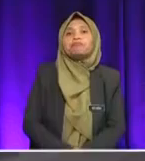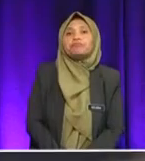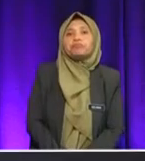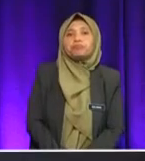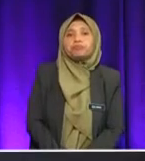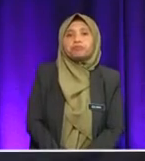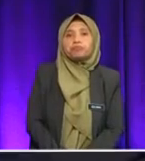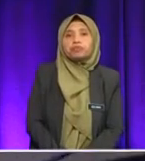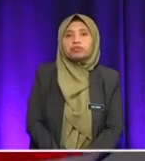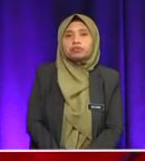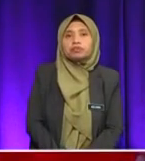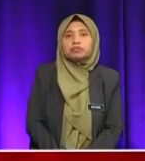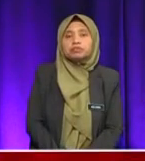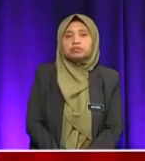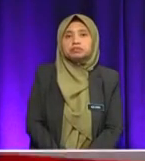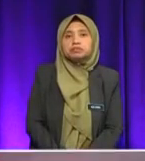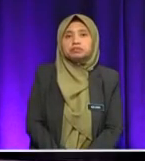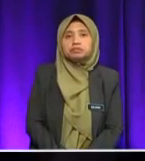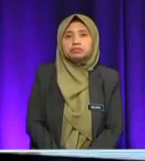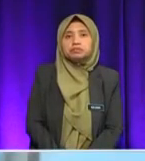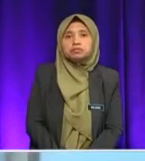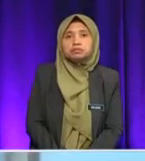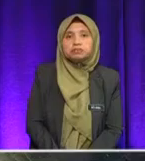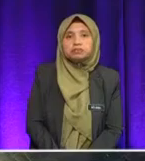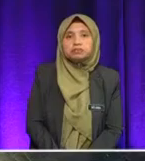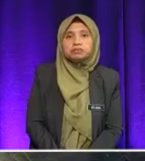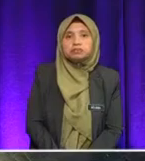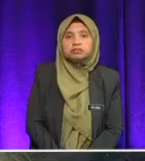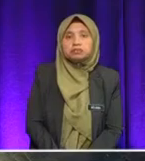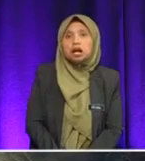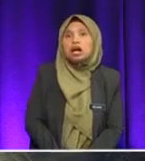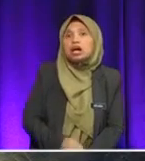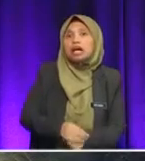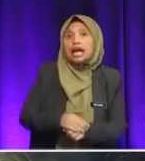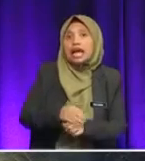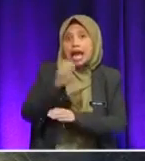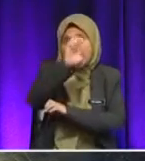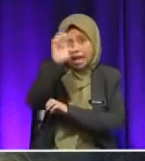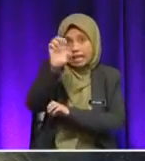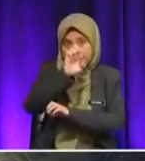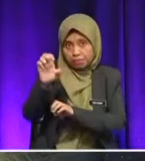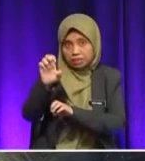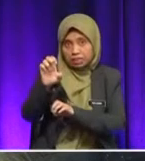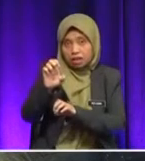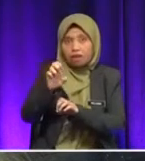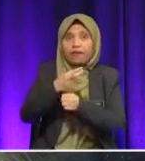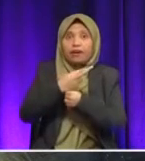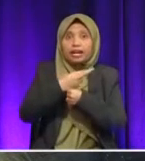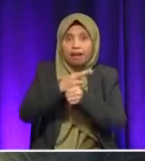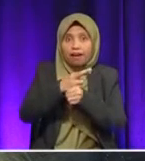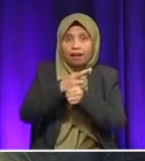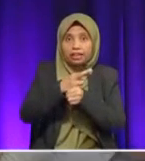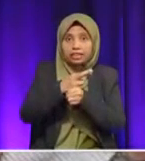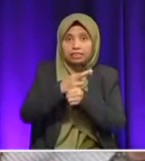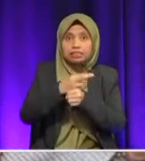baiklah kita lihat statusnya Hai kece banyaknya elemen asas Mereka murid-murid belajar